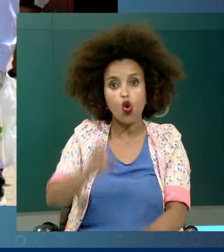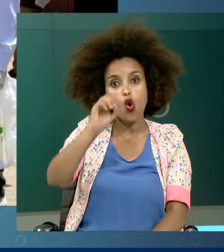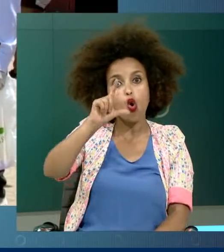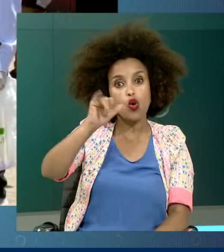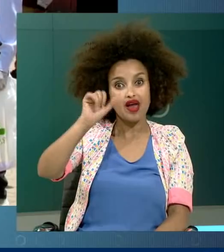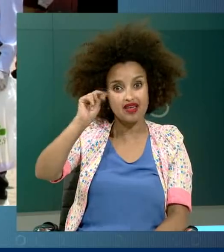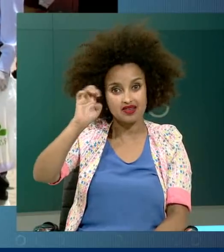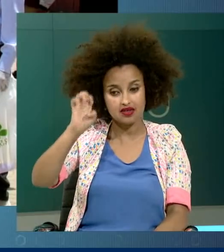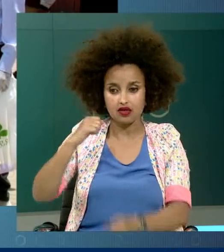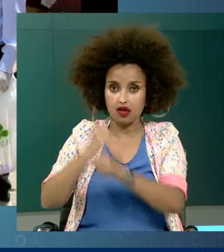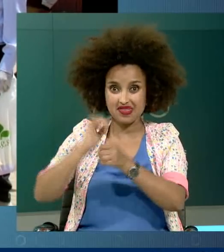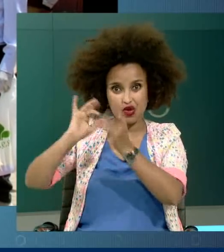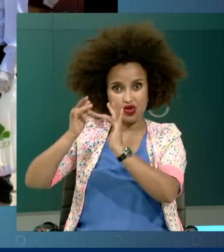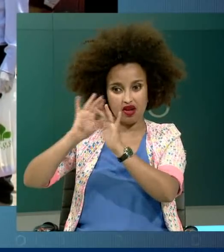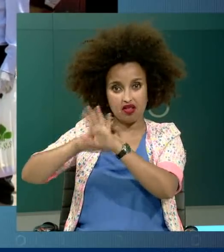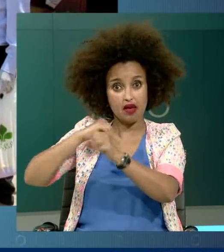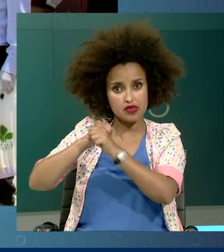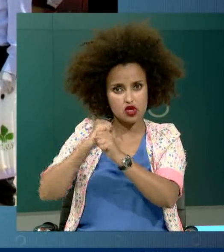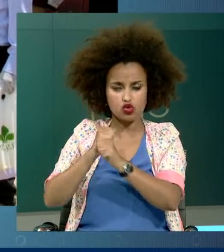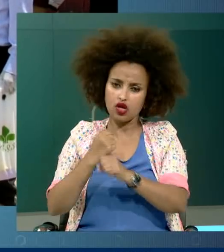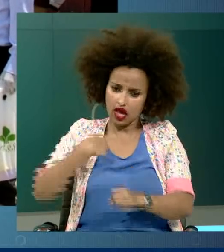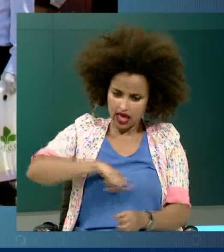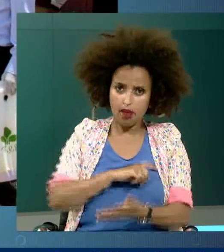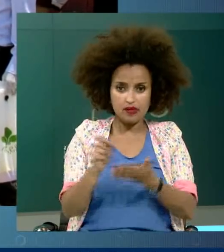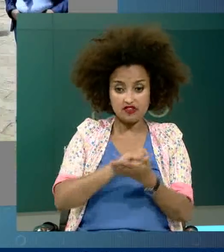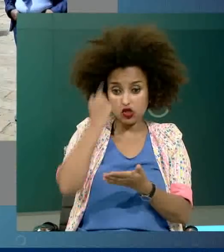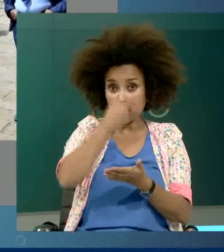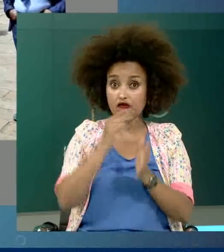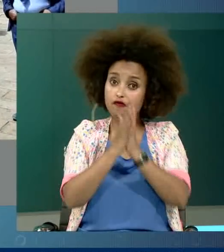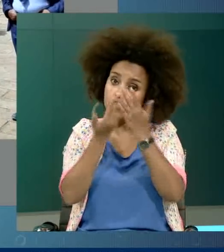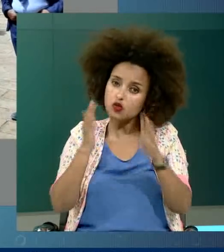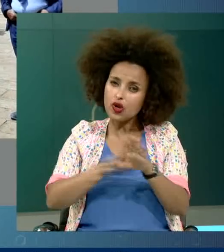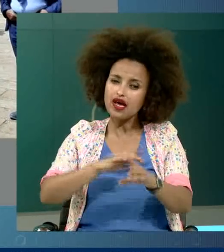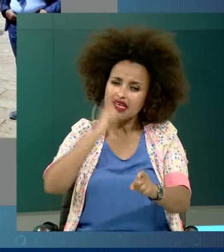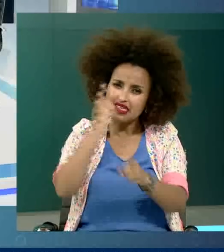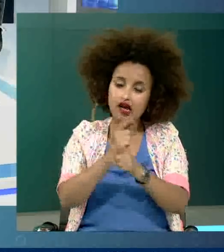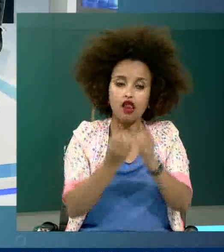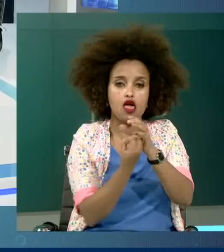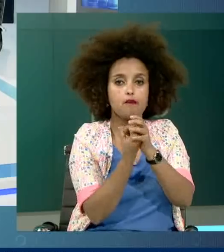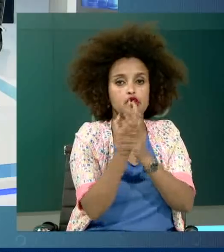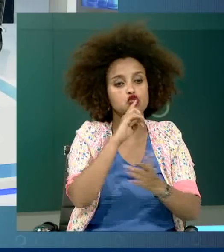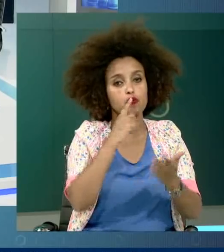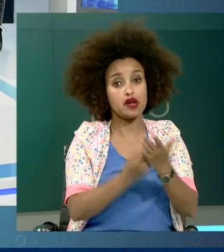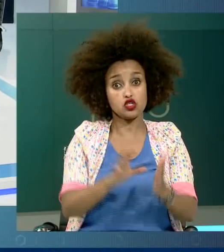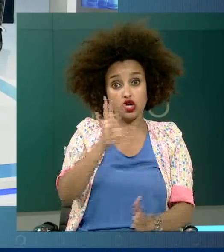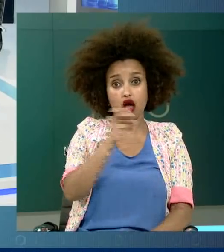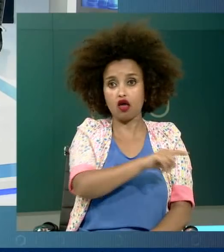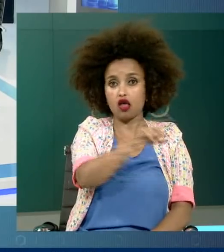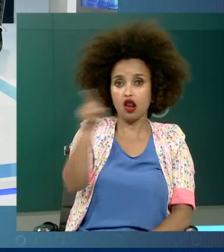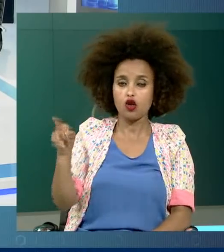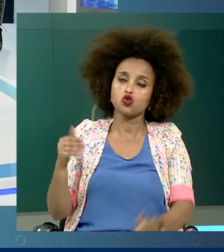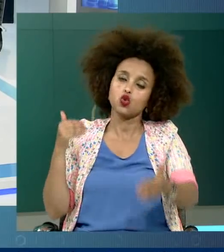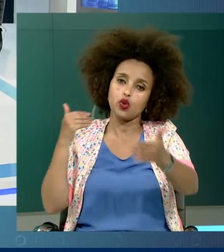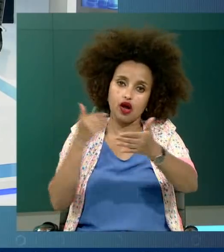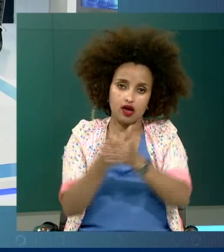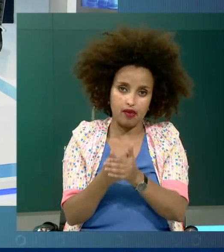ደግሞ በየምንጽፋቸው የፌስቡክ ገጾቻችን ላይ ትክክለኛ የሆኑ ምንጮችን መረጃዎችን ያገኛል ለነሱ